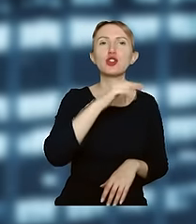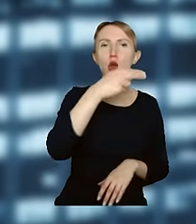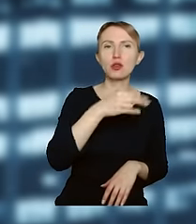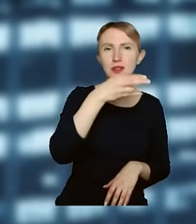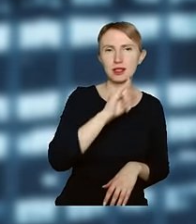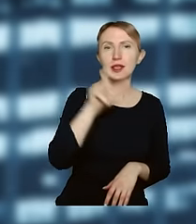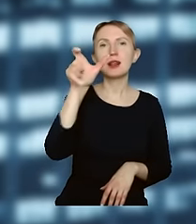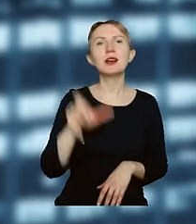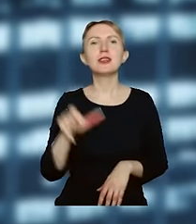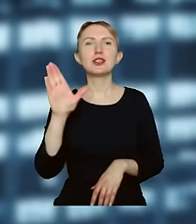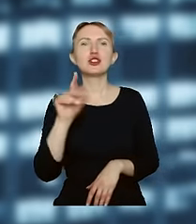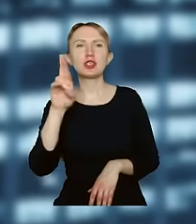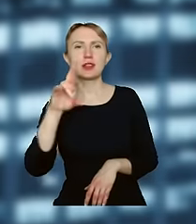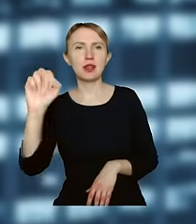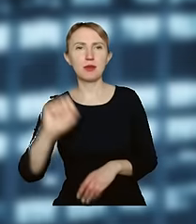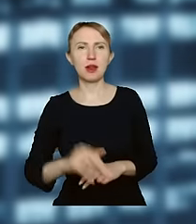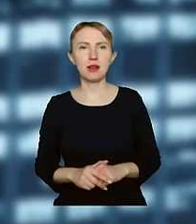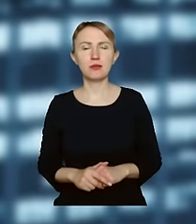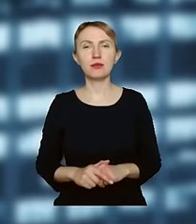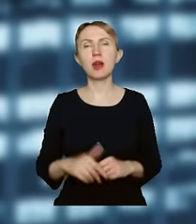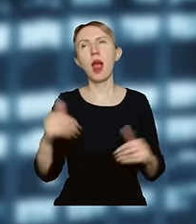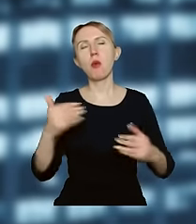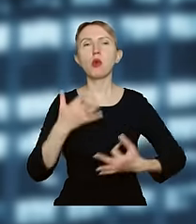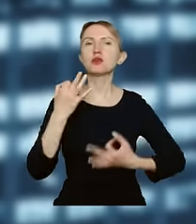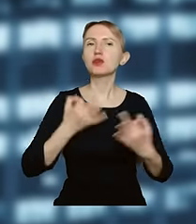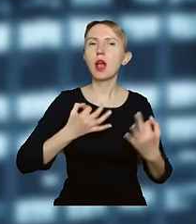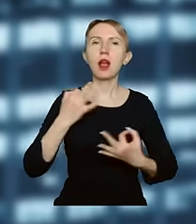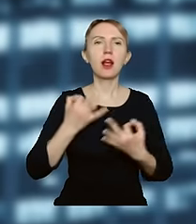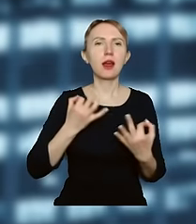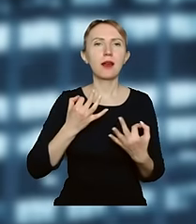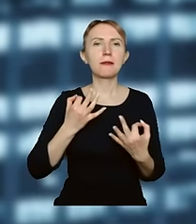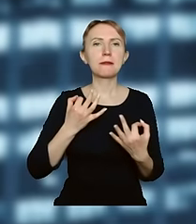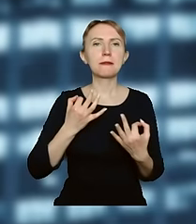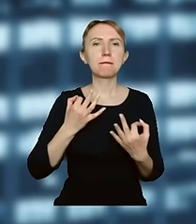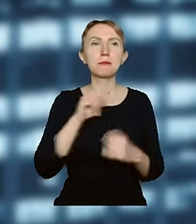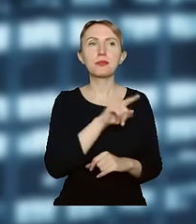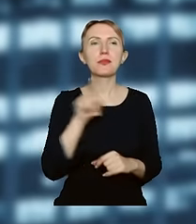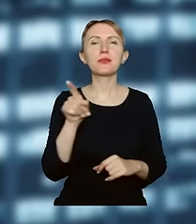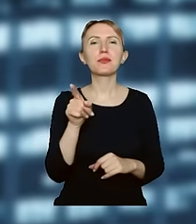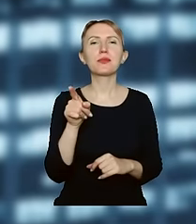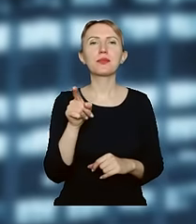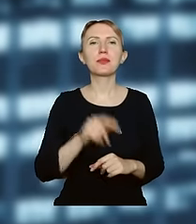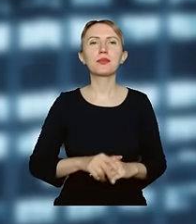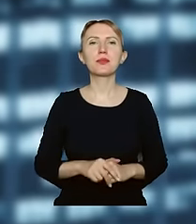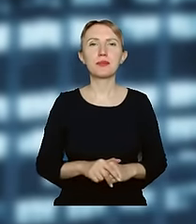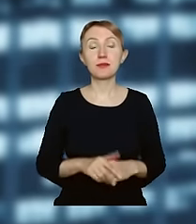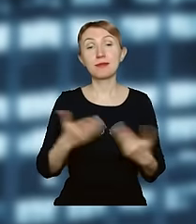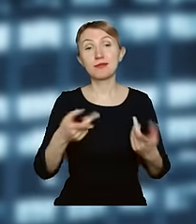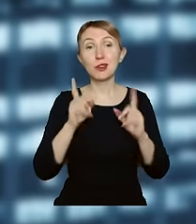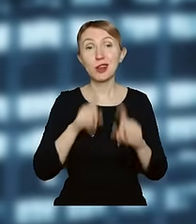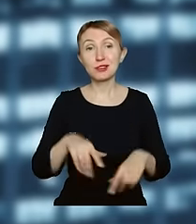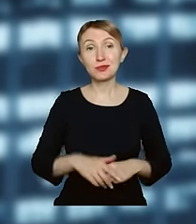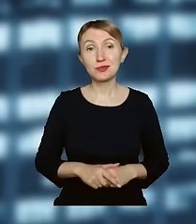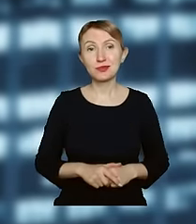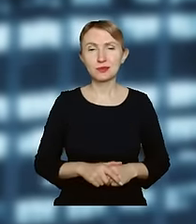jak i pana Szczerby. I można się zastanawiać, który z nich... No właśnie.